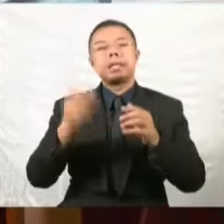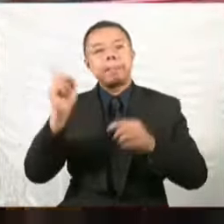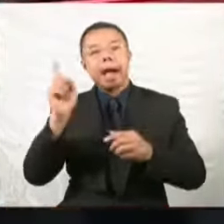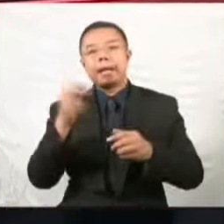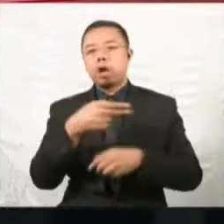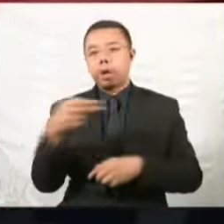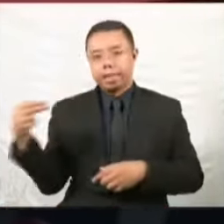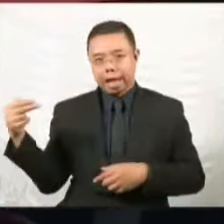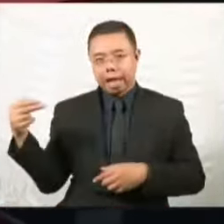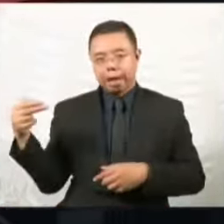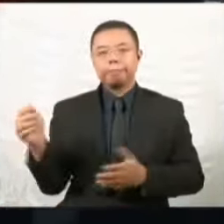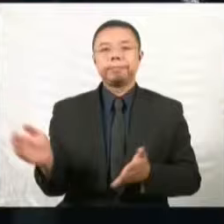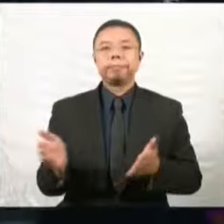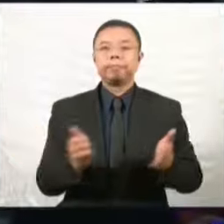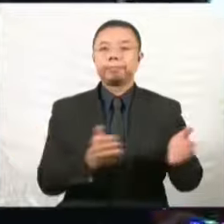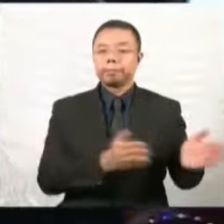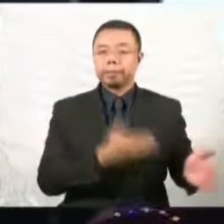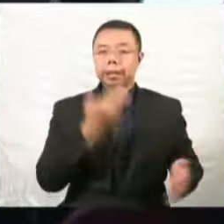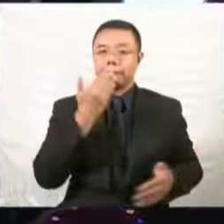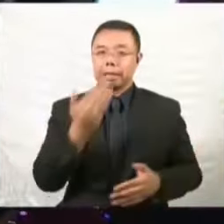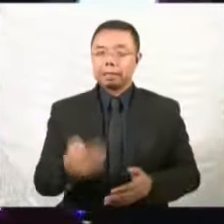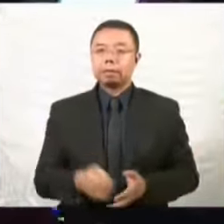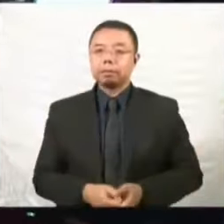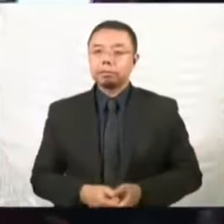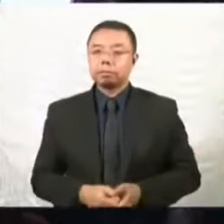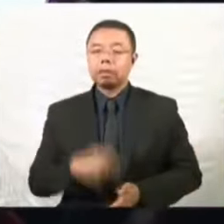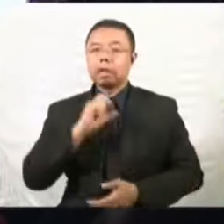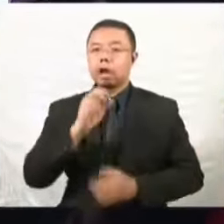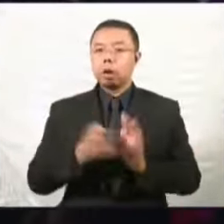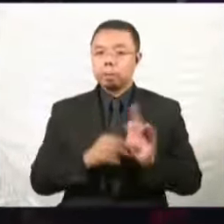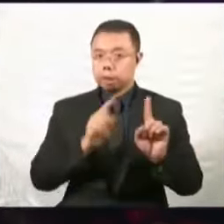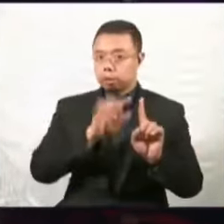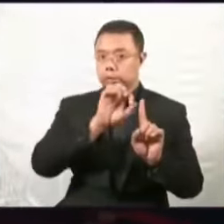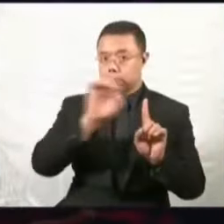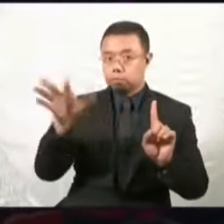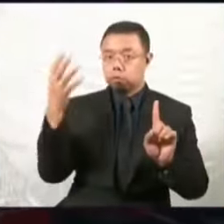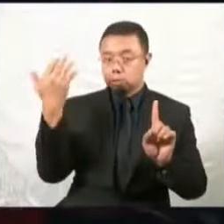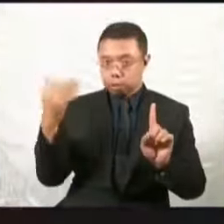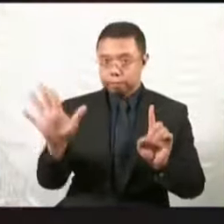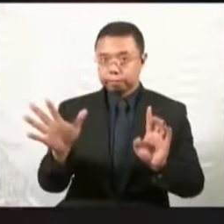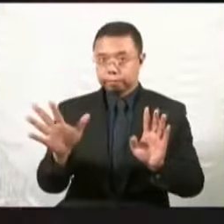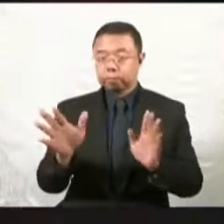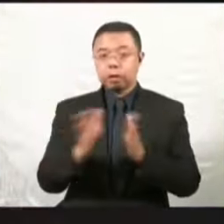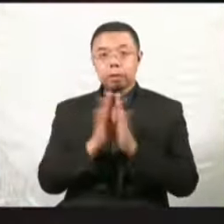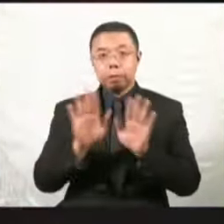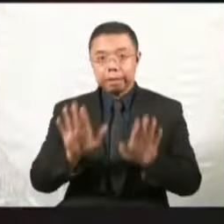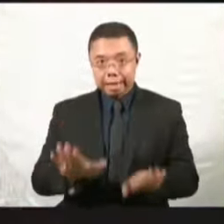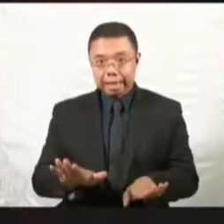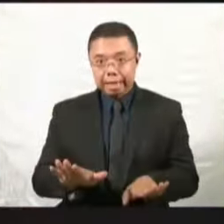terima kasih baik terima kasih paslon nomor urut 1 mohon tenang